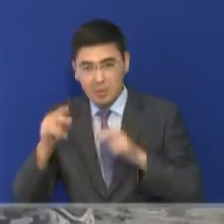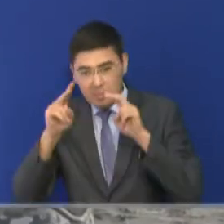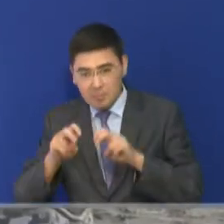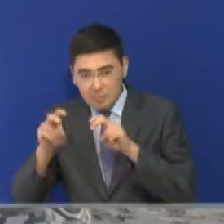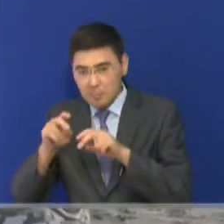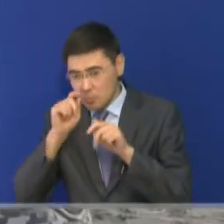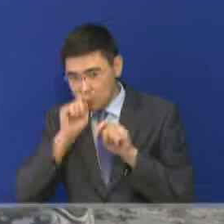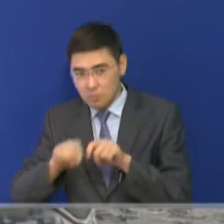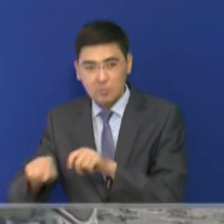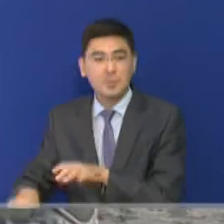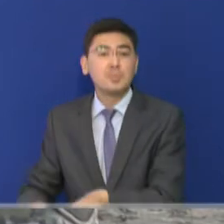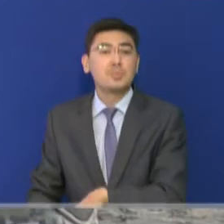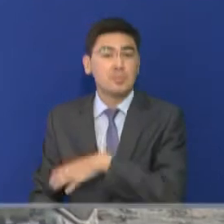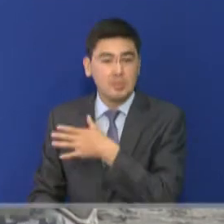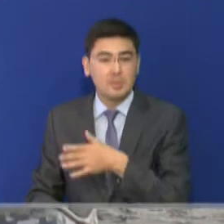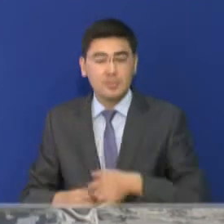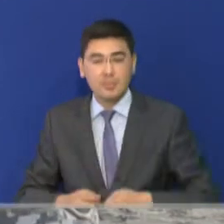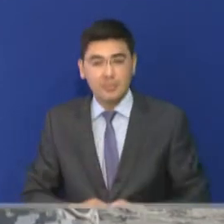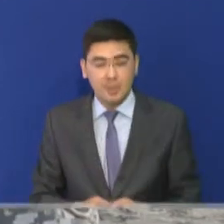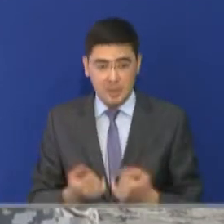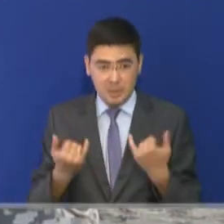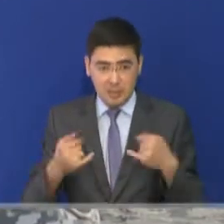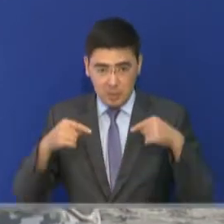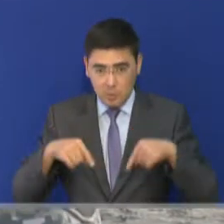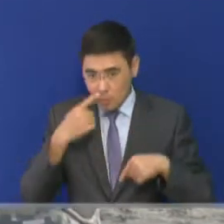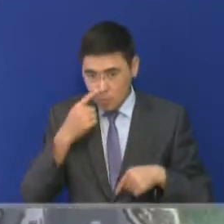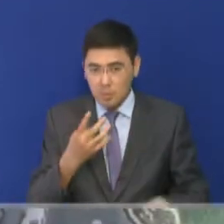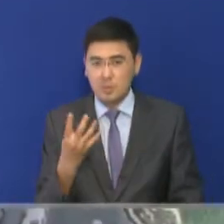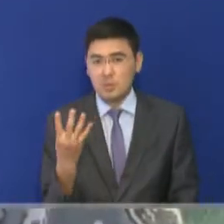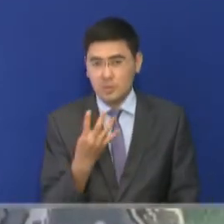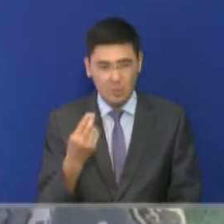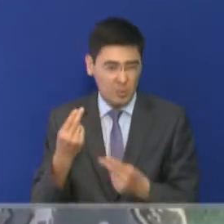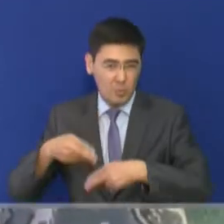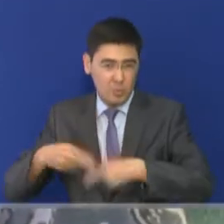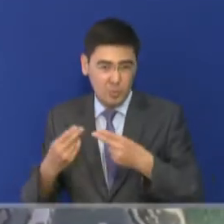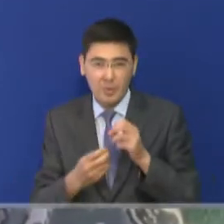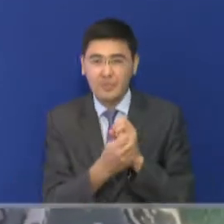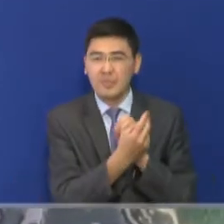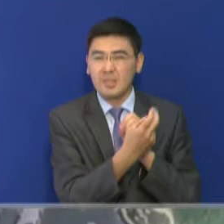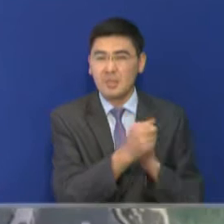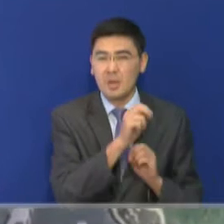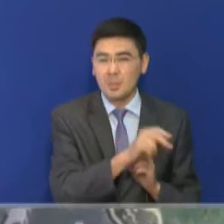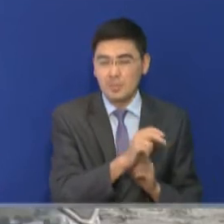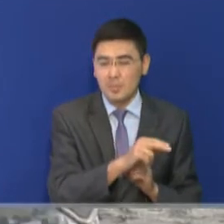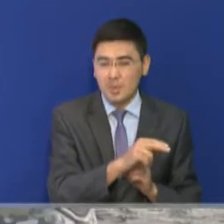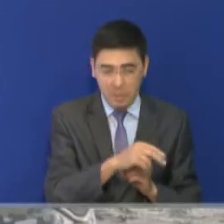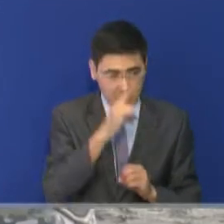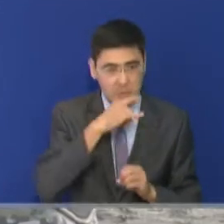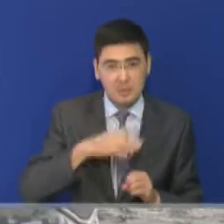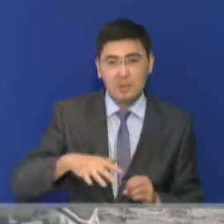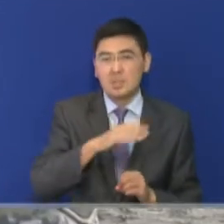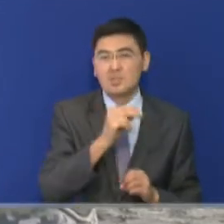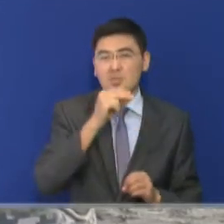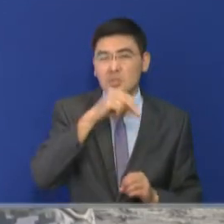трассасында орналасқан нөмірі 4-ші бекетті жинау үстіндеміз. Бұл аталған бекет 2 сәуір күні Қазақстан Республикасы төтенше